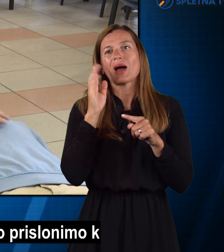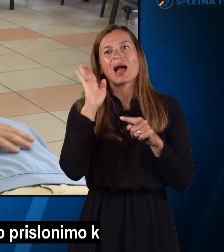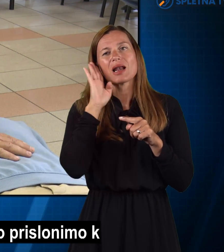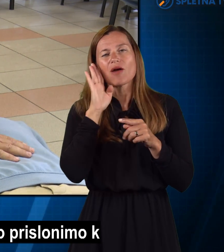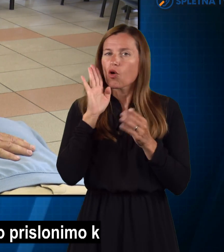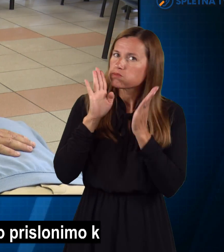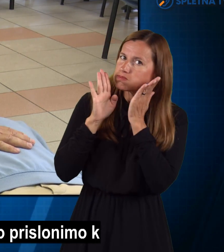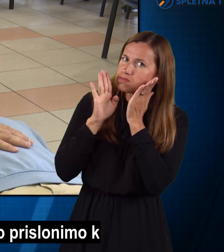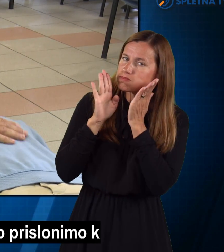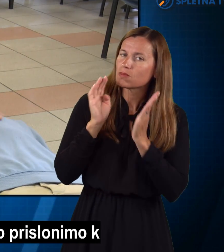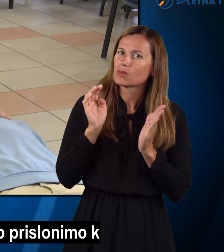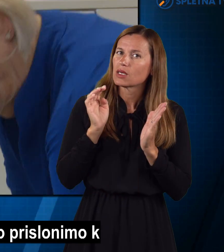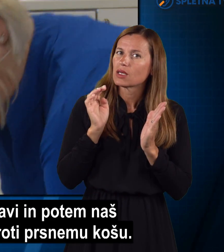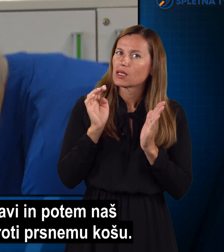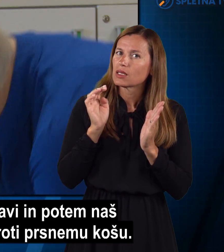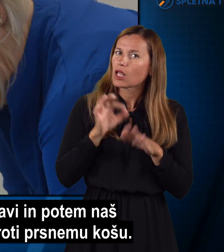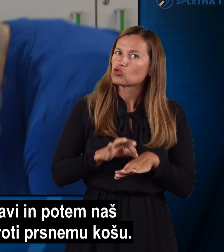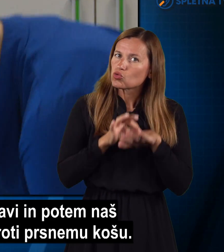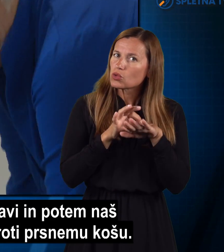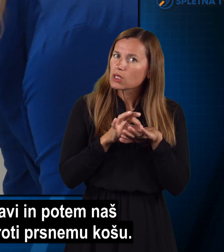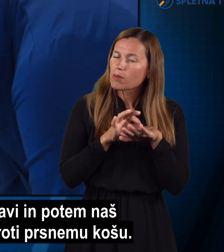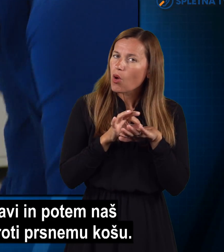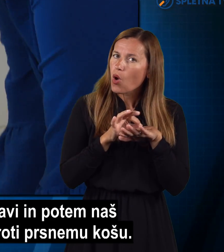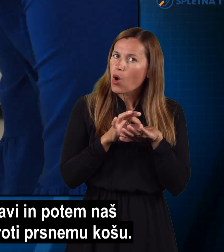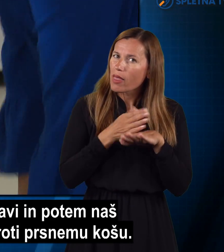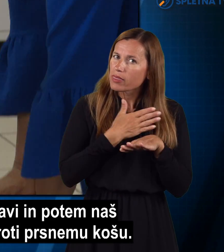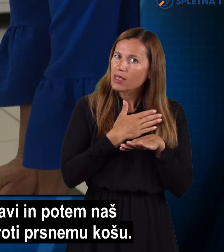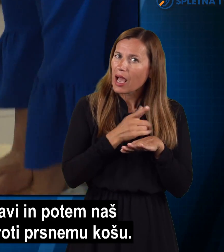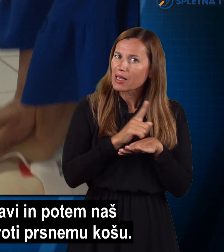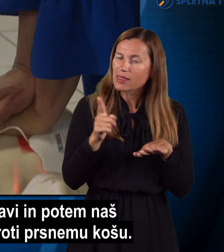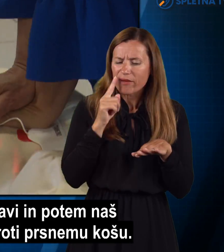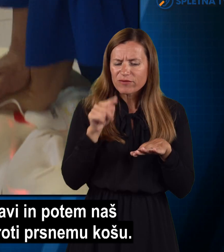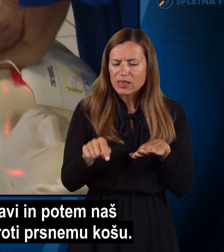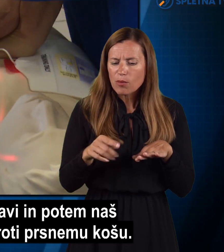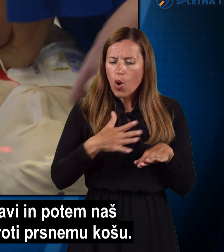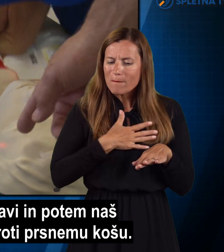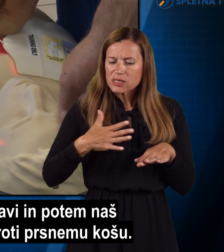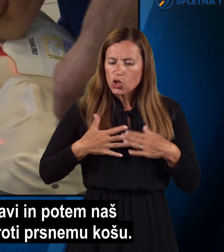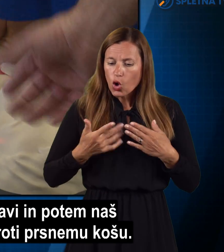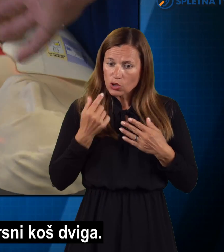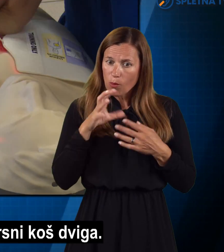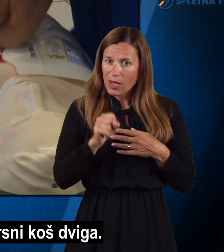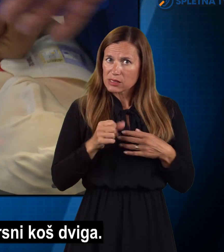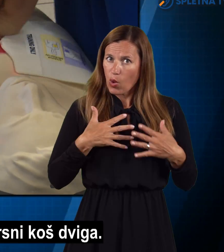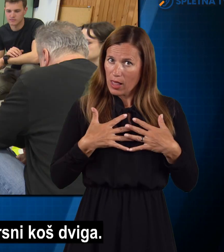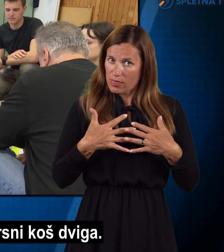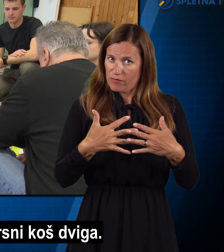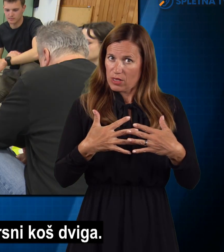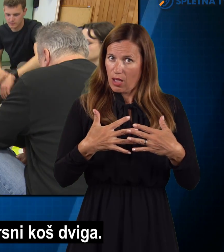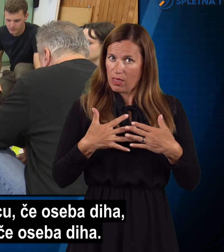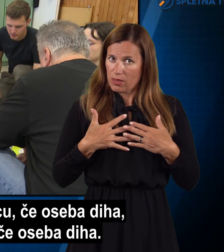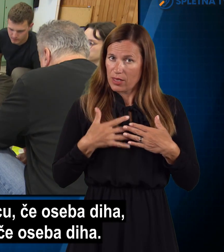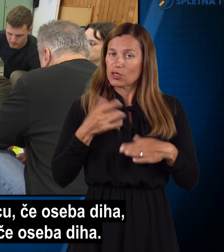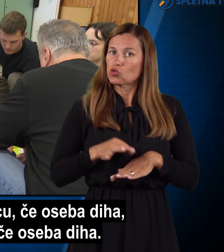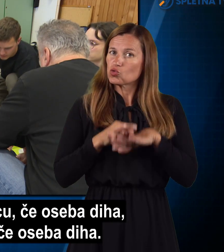k poškodovančevi glavi in potem naš pogled usmerimo proti prsnemu košu in potem vidimo, če se prsni koš dviga,